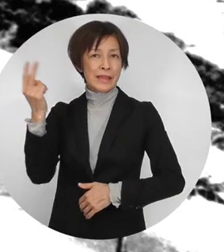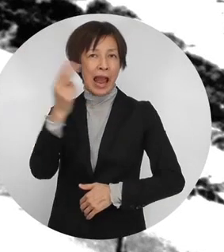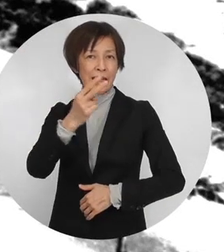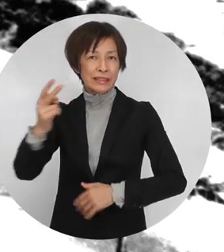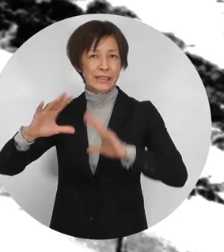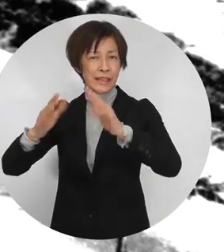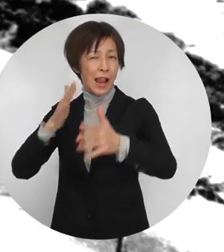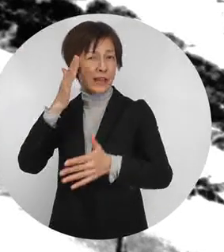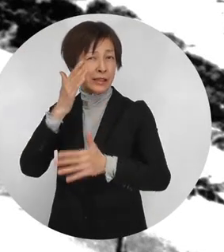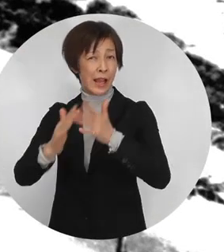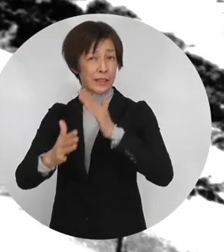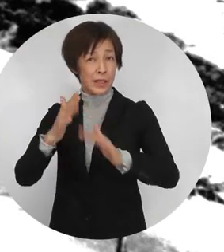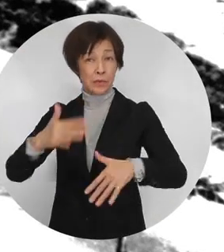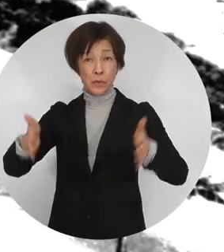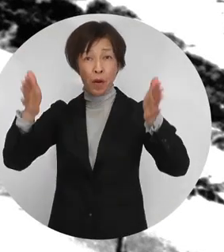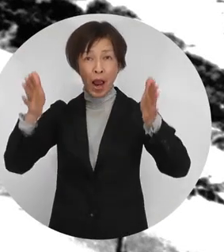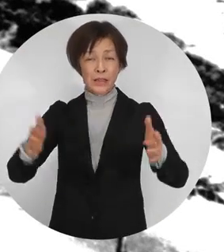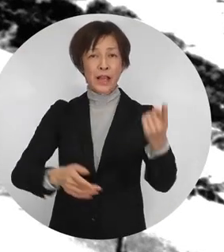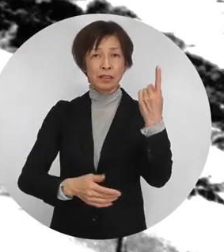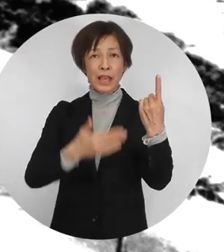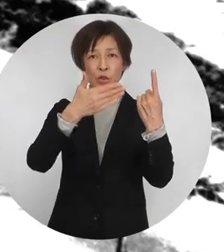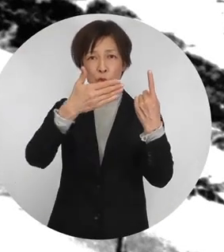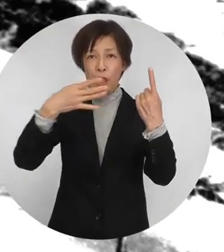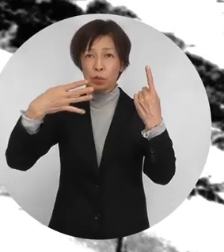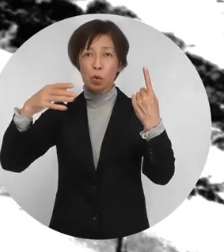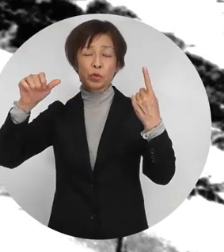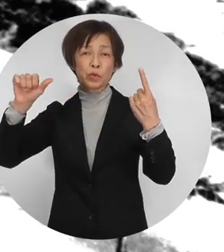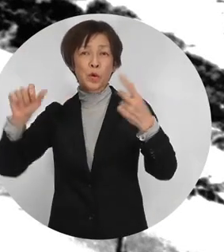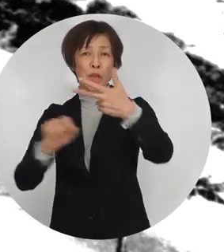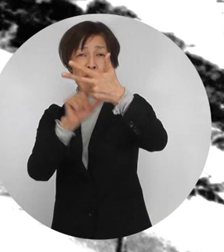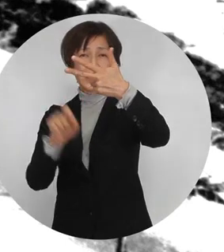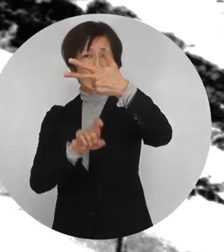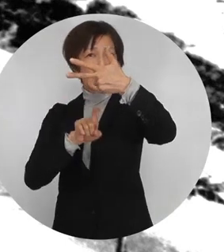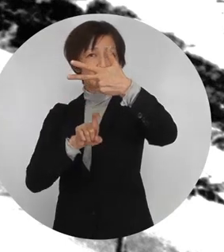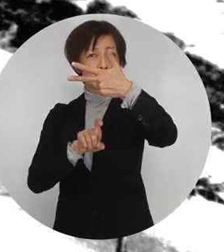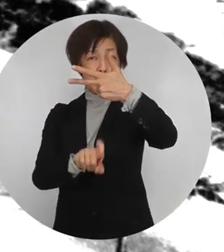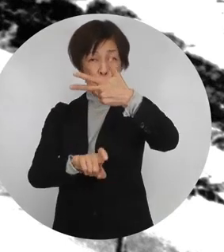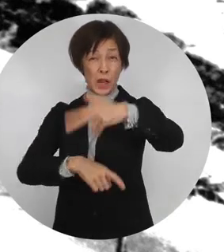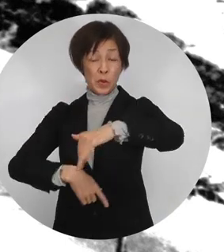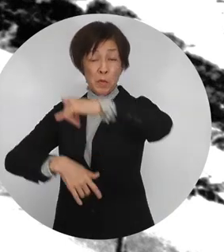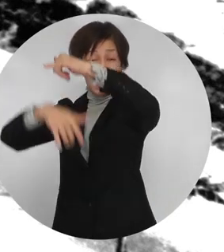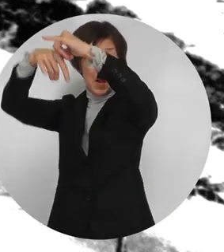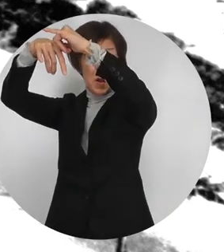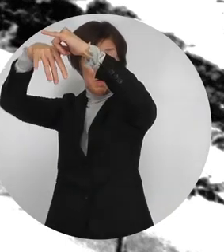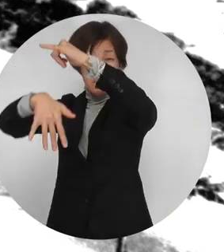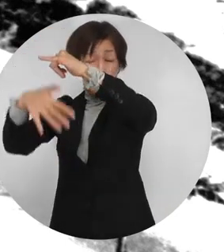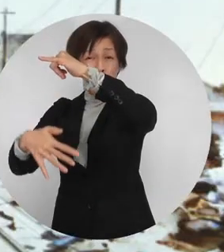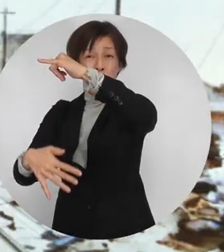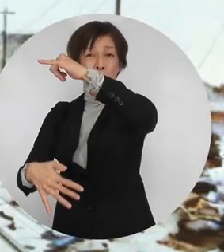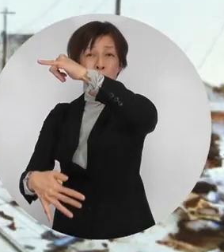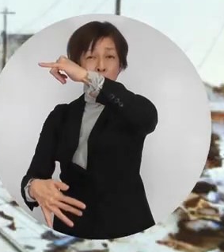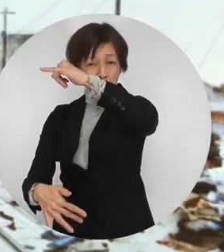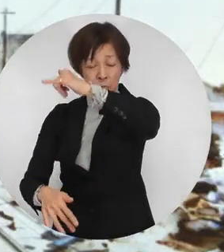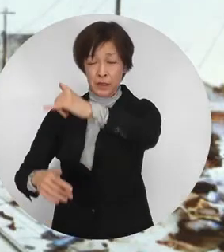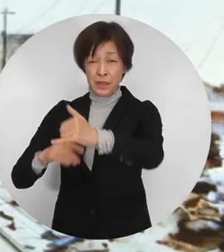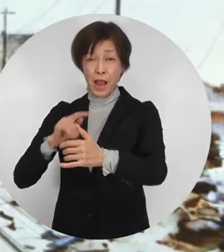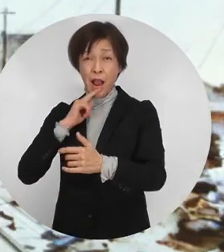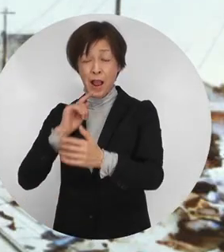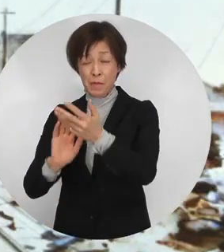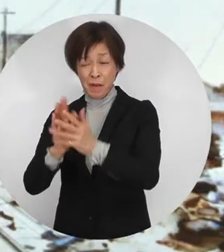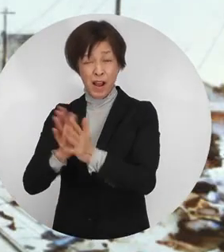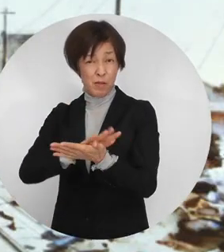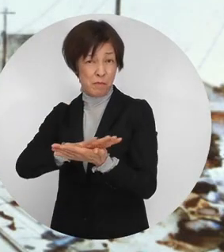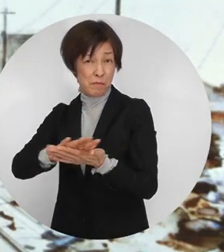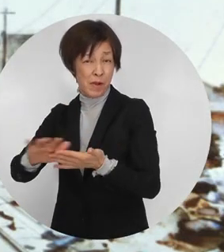戦中1945年7月10日の堺大空襲など3度の壊滅的